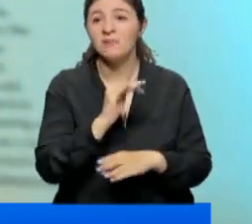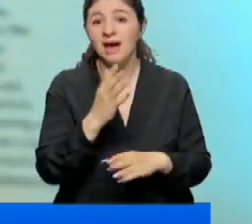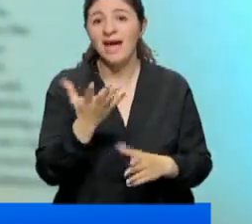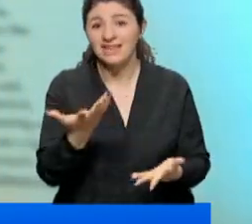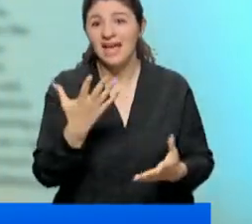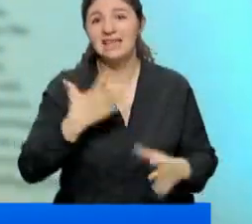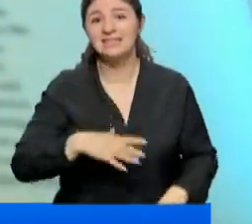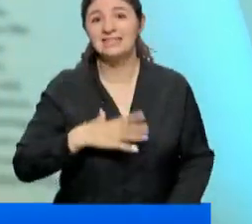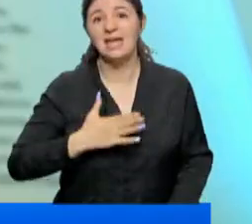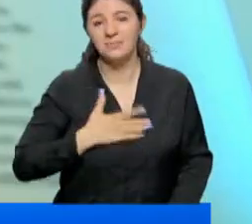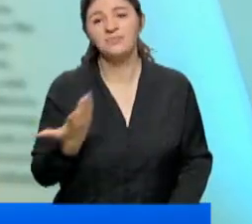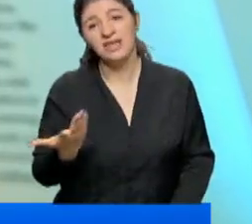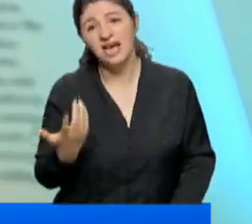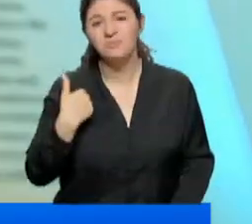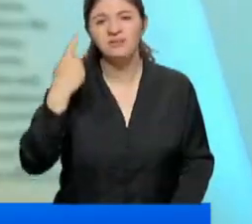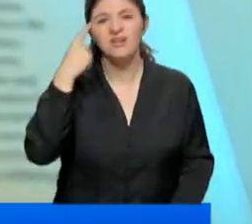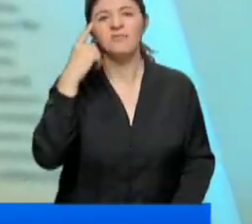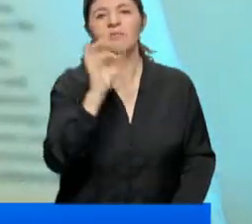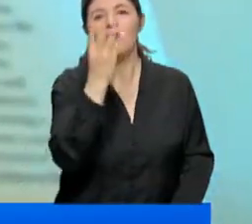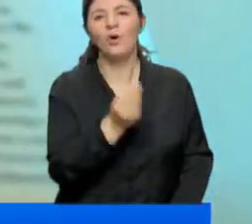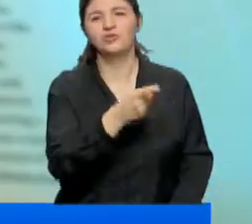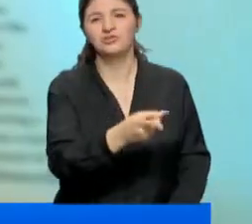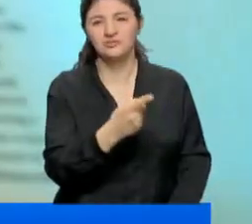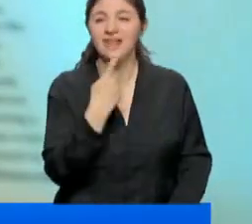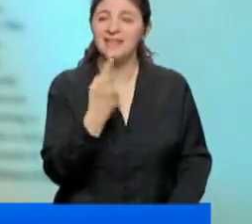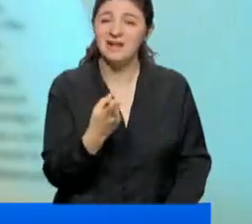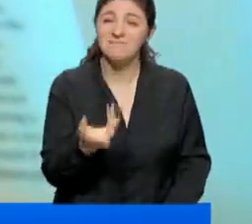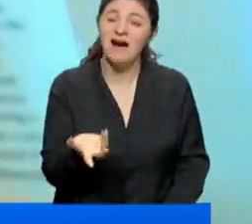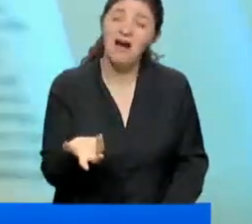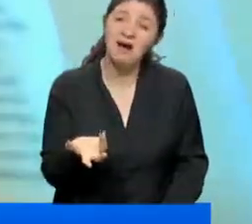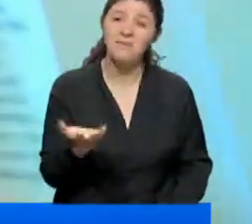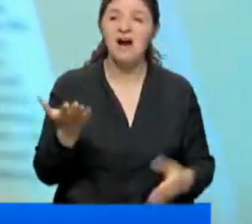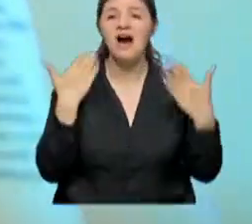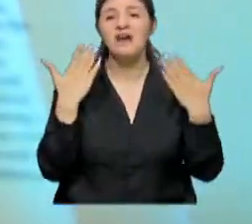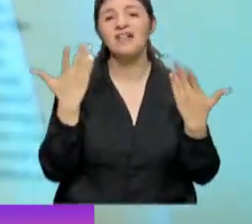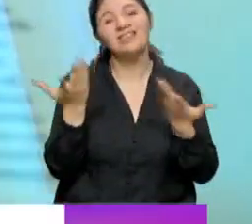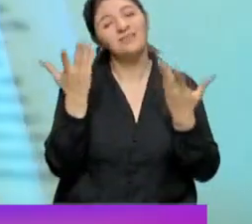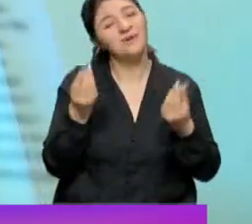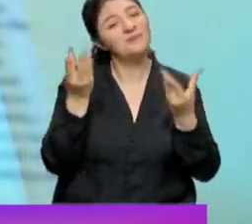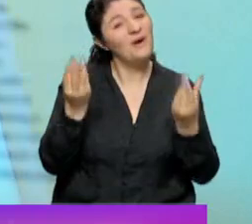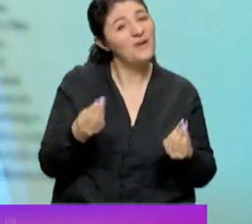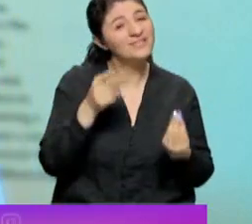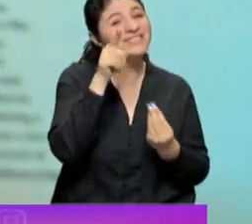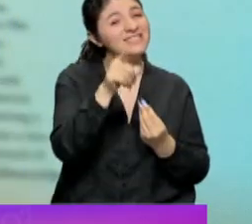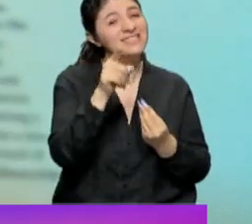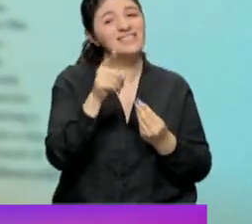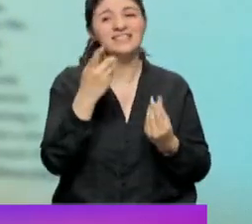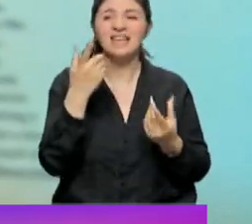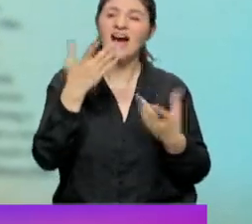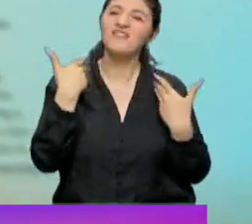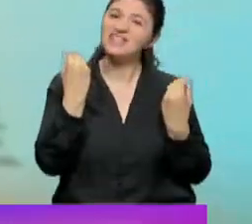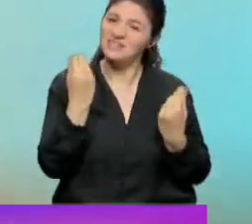yaşamaya da talibim Yeter ki kafamız böyle olsun diyelim Ama Havalar nasıl olursa olsun sizin havanız